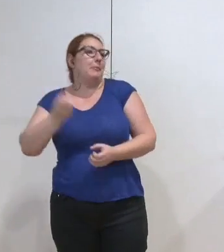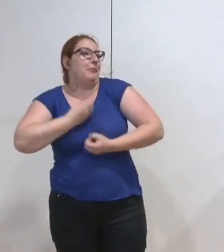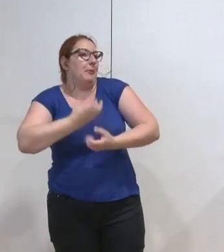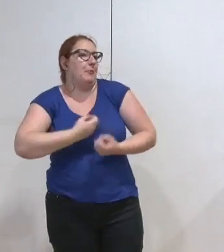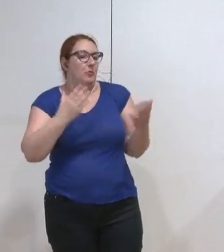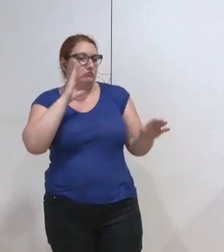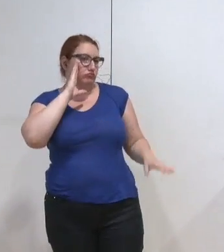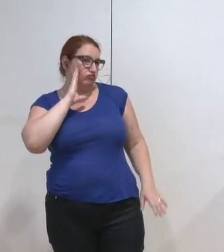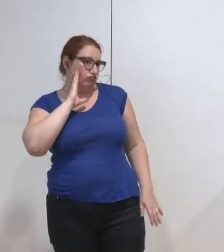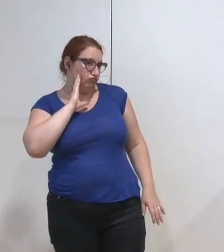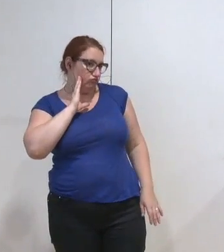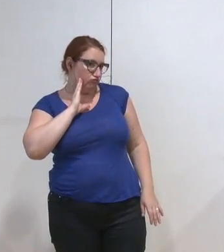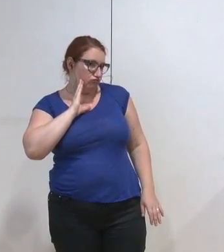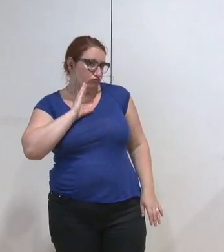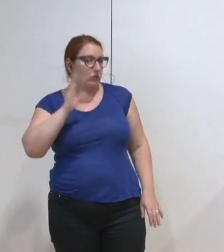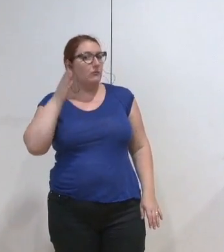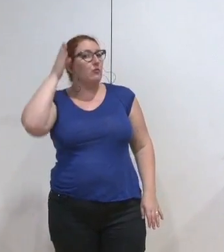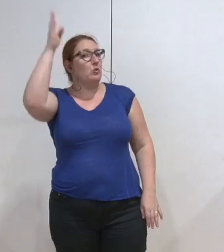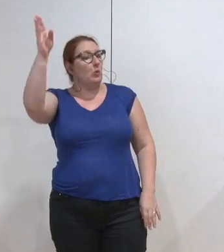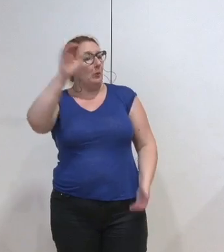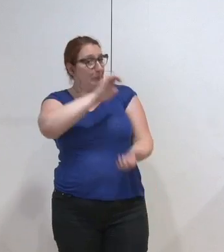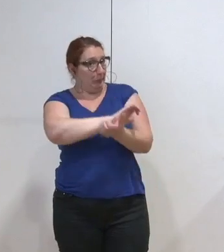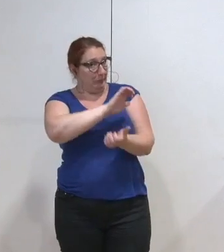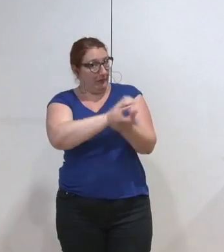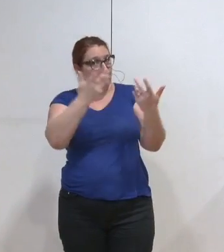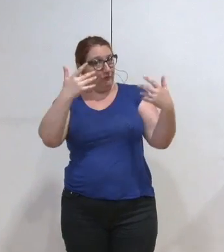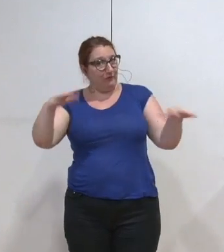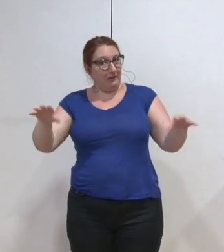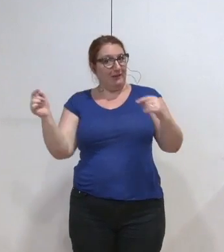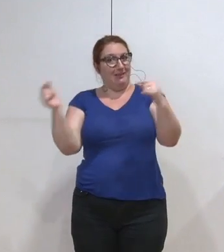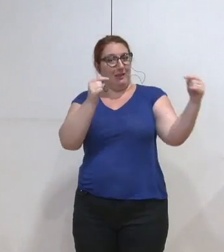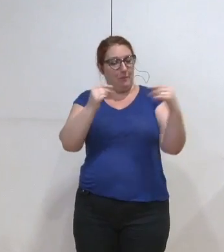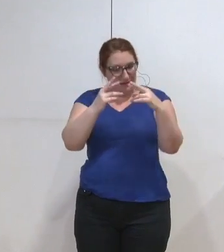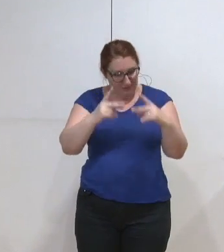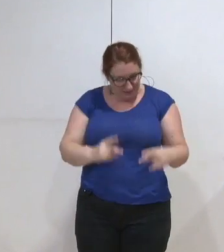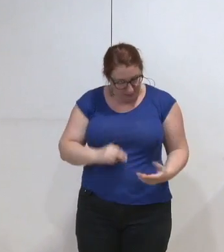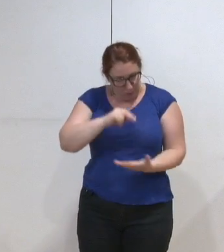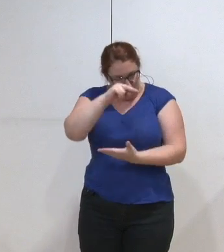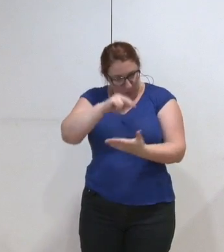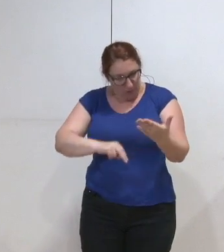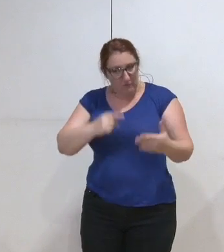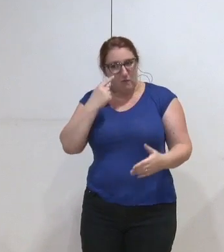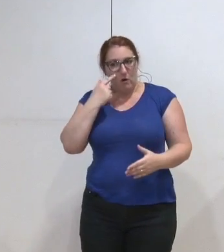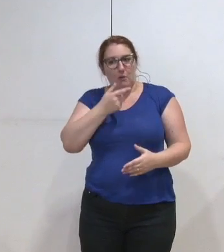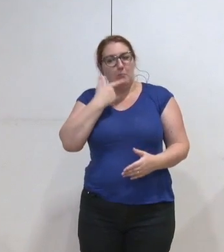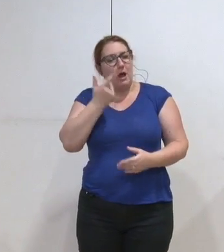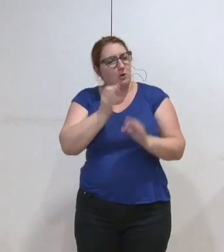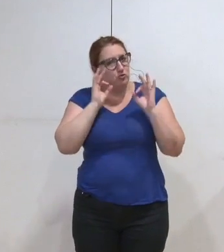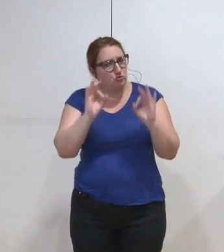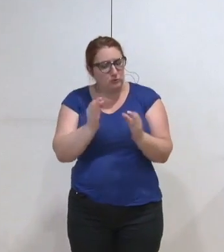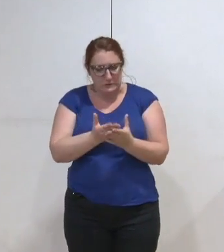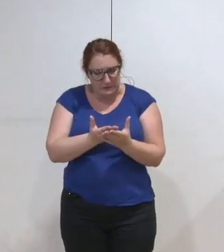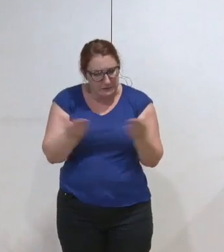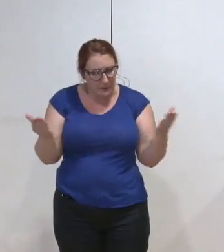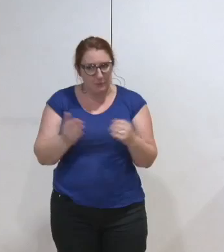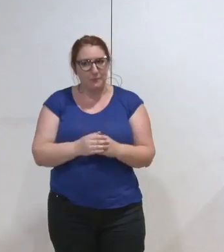apprendre quand il sera publié le script de ces débats et vous verrez qu'elle n'a dit que les choses très juste et très simple en particulier monsieur